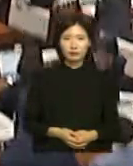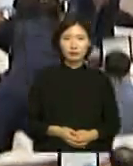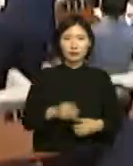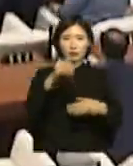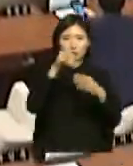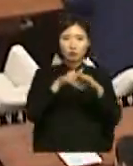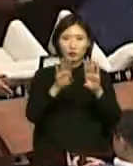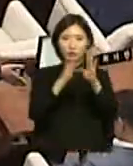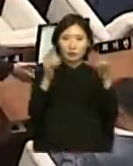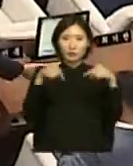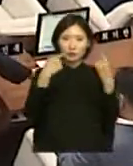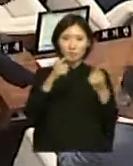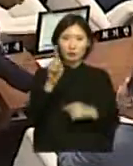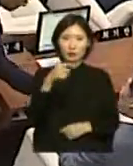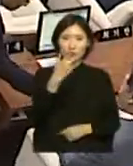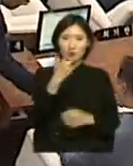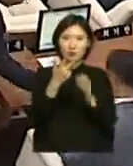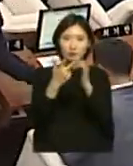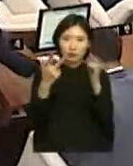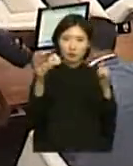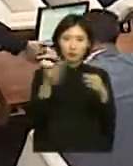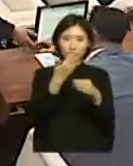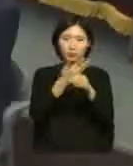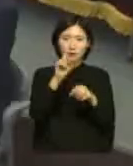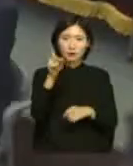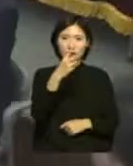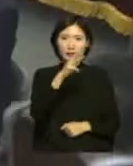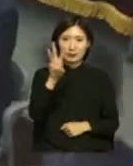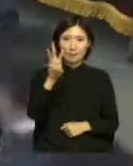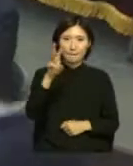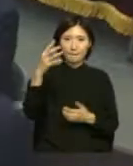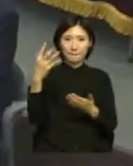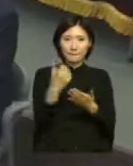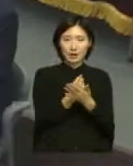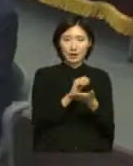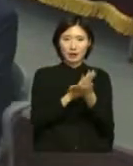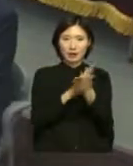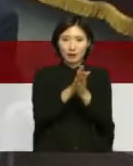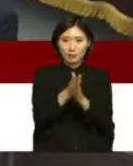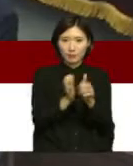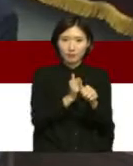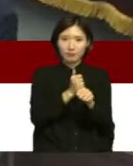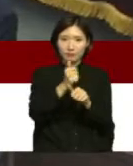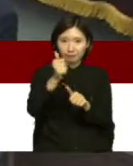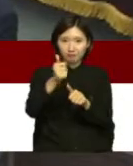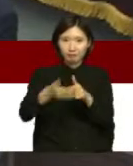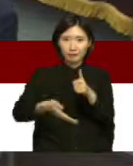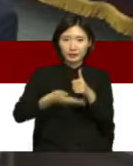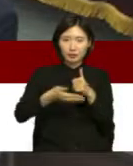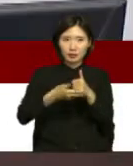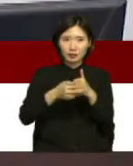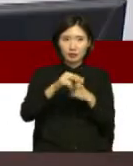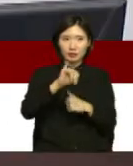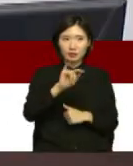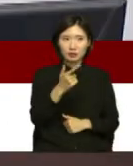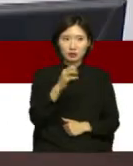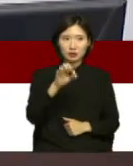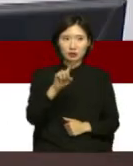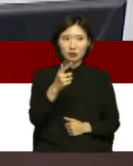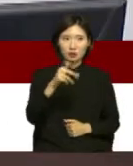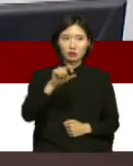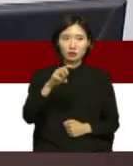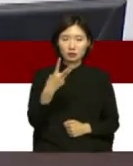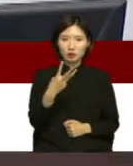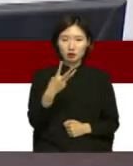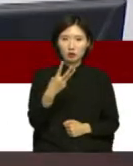투표 참여 의원 수 107명 중 103표 획득. 말 그대로 압도적 지지로 신원철 의원이 제10대 서울시의회